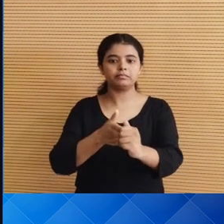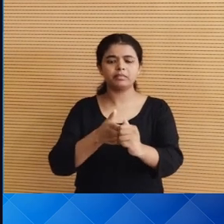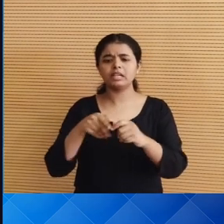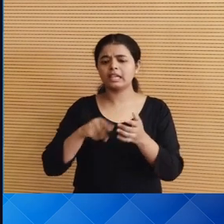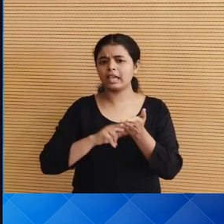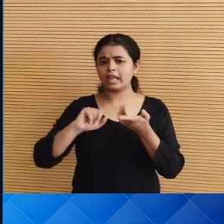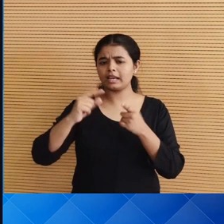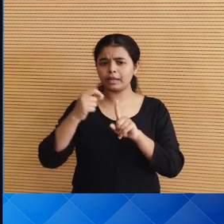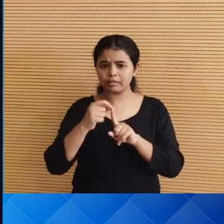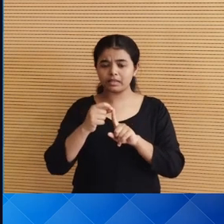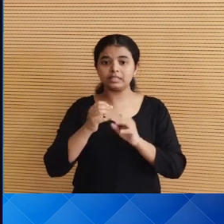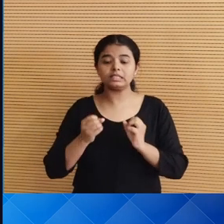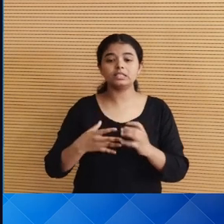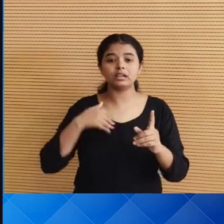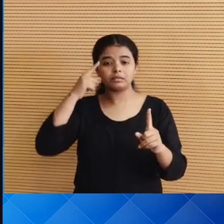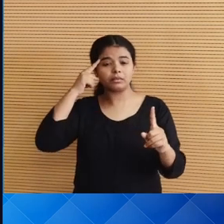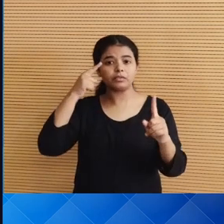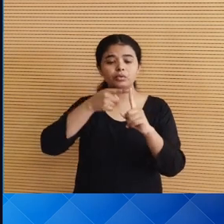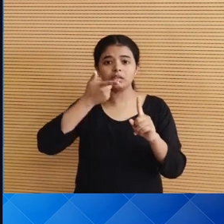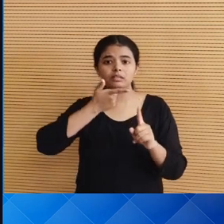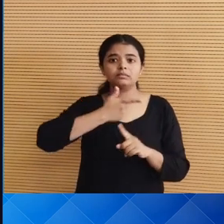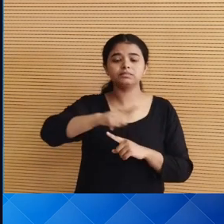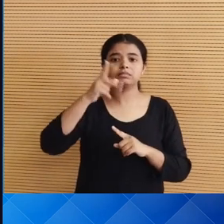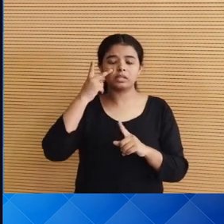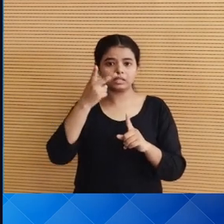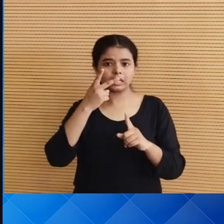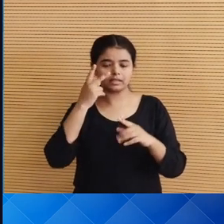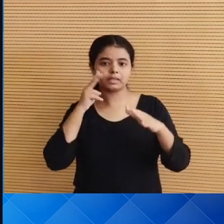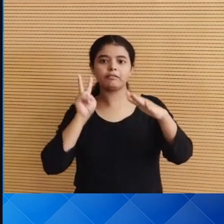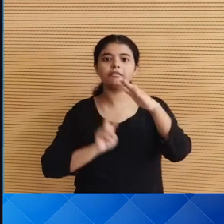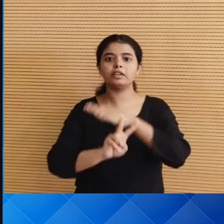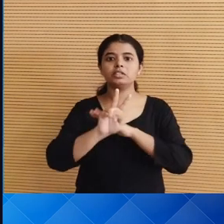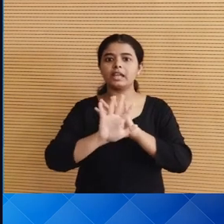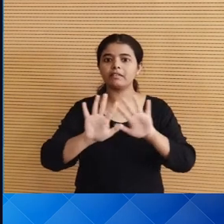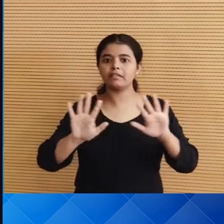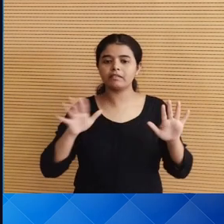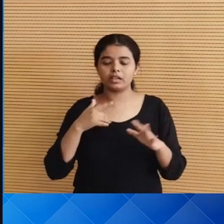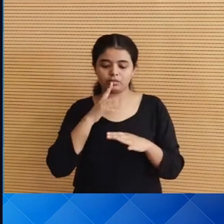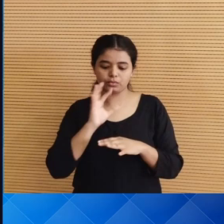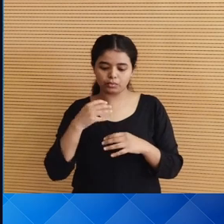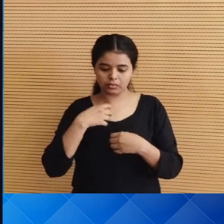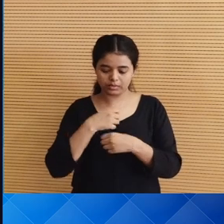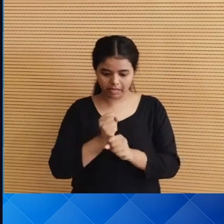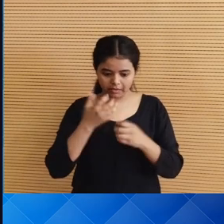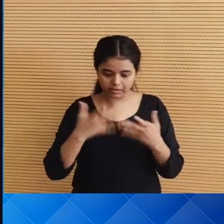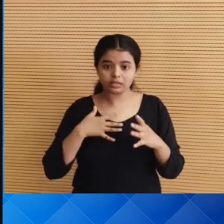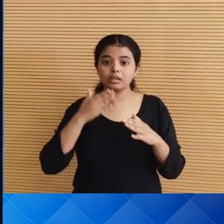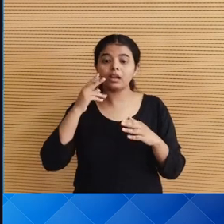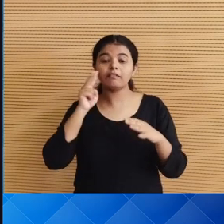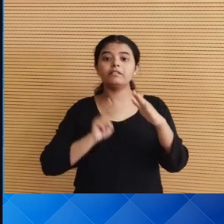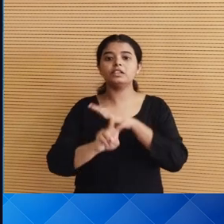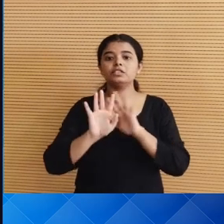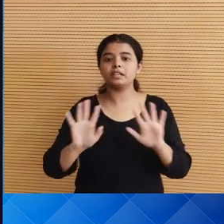नीति दूरदर्शिता से भरी हुई डायरेक्शनल और इम्प्लीमेंटेशन ड्रिवन नीति है। यह नीति